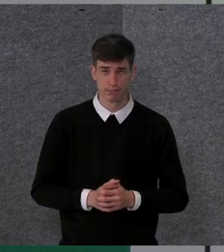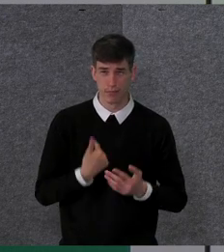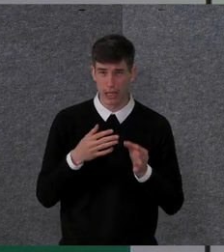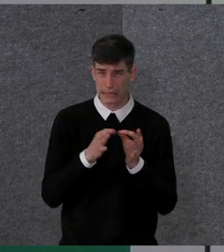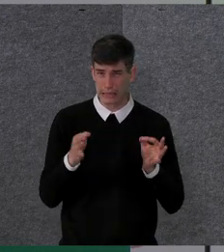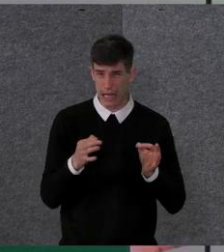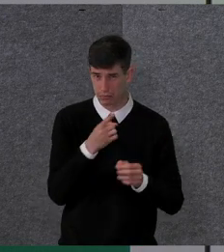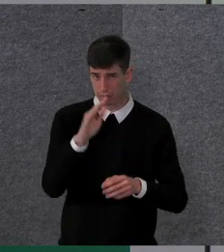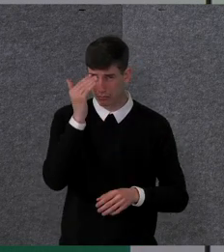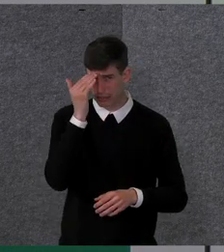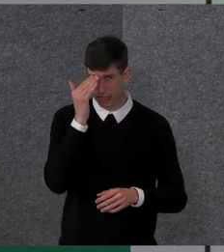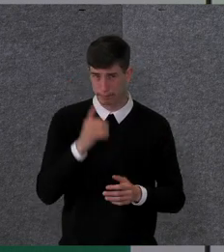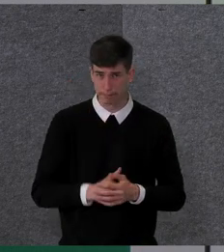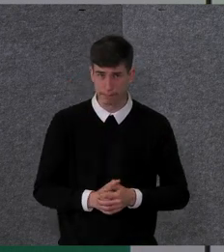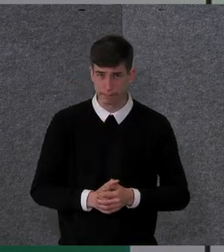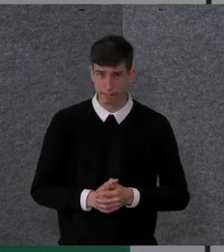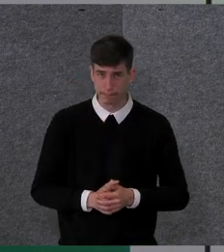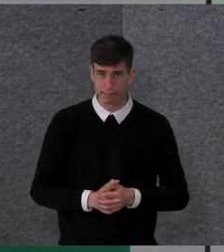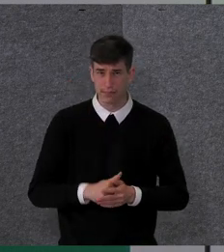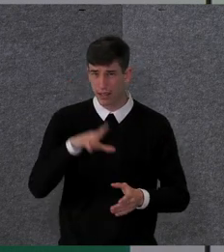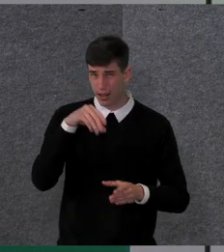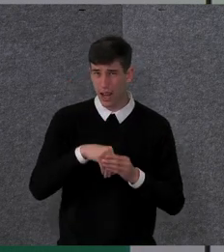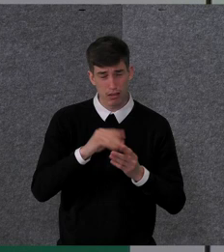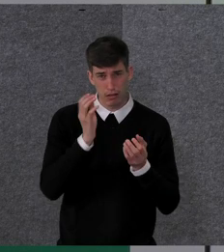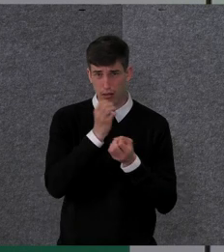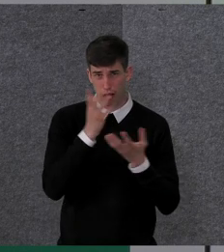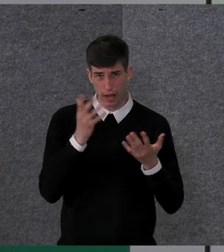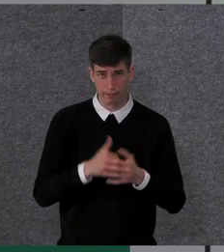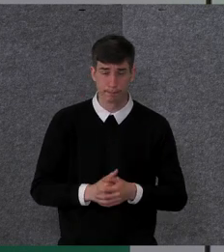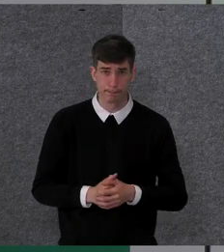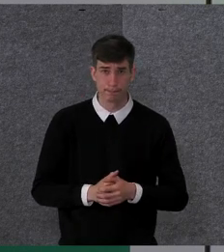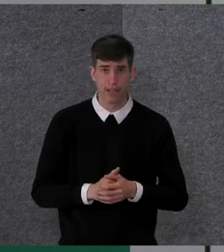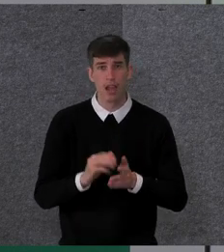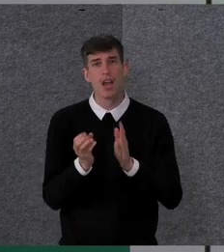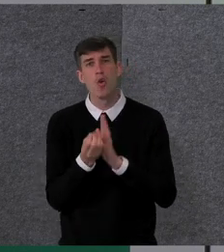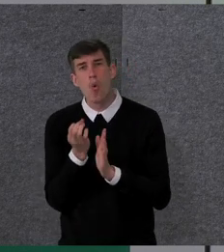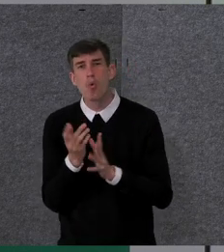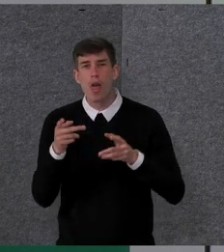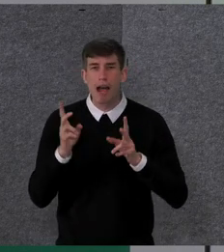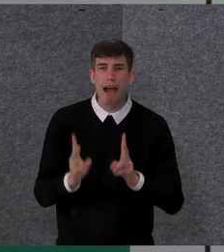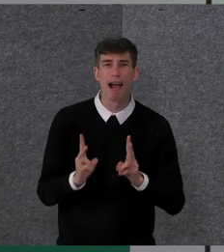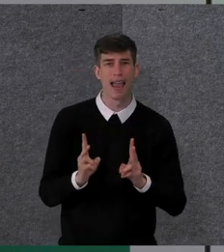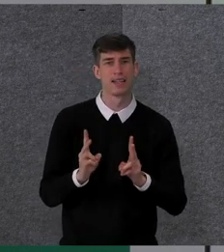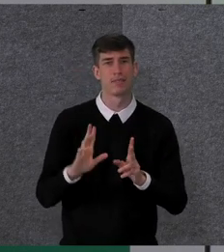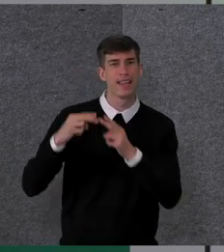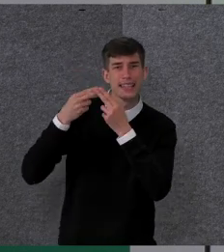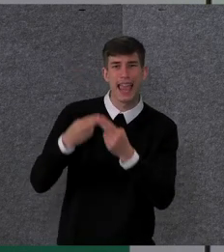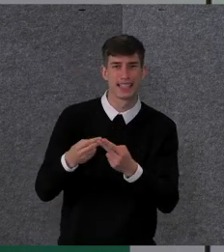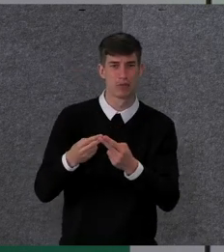Leitsätze. Mit wenigen Worten sagt er klar, worum es geht. Um nichts weniger als die ökologische Gerechtigkeit zwischen den